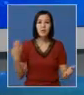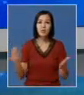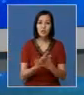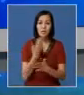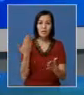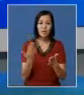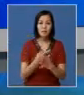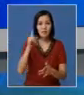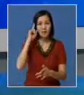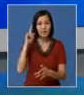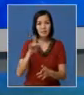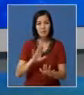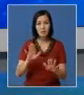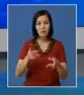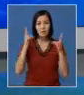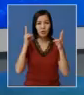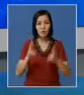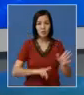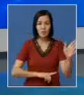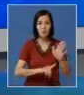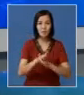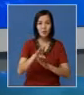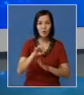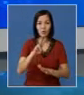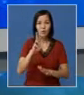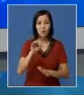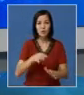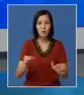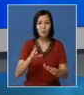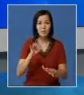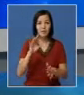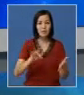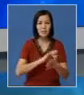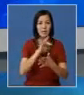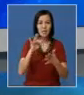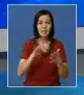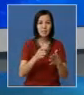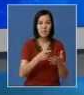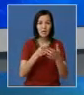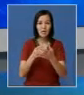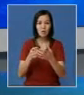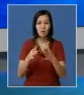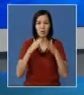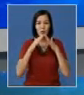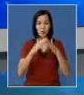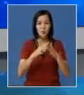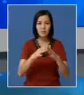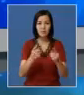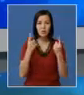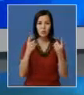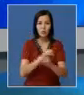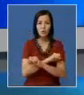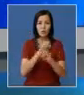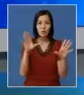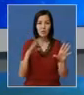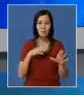Хабарымызда елдегі төтенше жағдайдан бастасақ, Түркістан облысының Арыс қаласы маңындағы қару-жарақ қоймасында жойқын жарылыс болды.